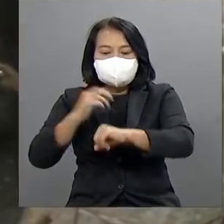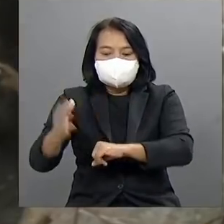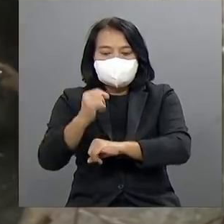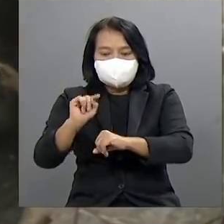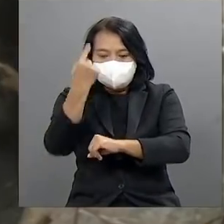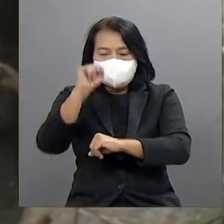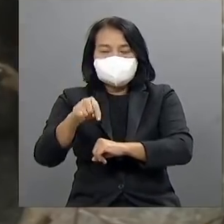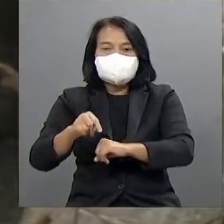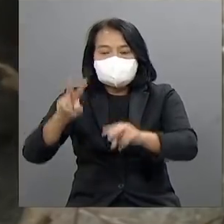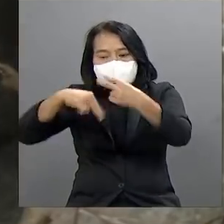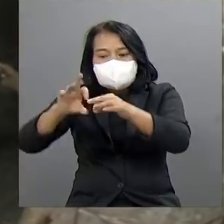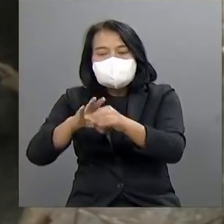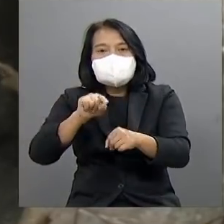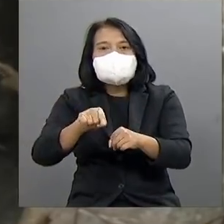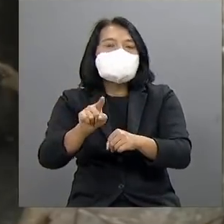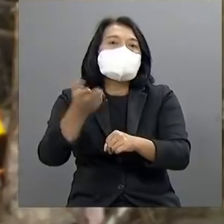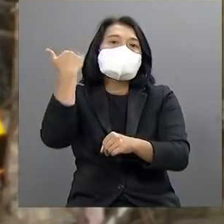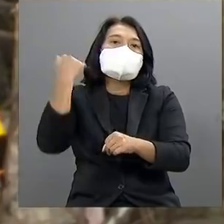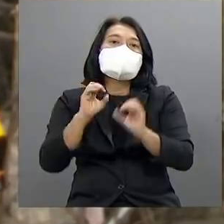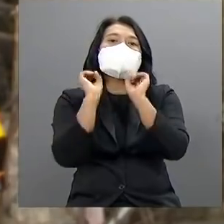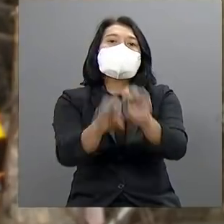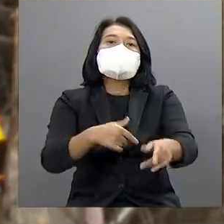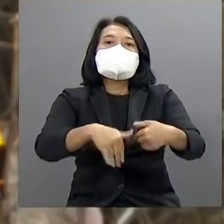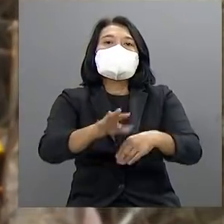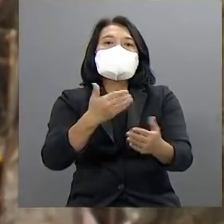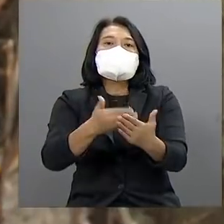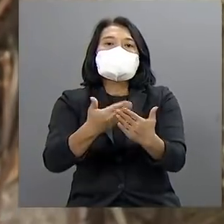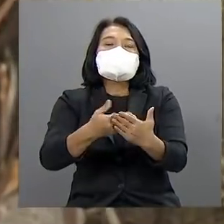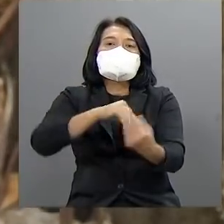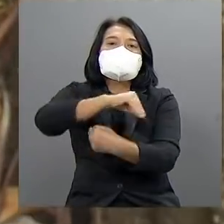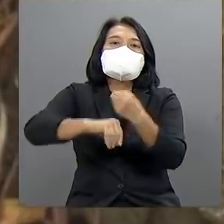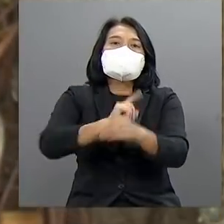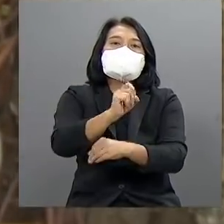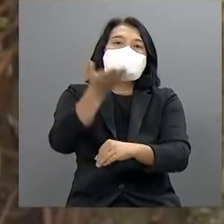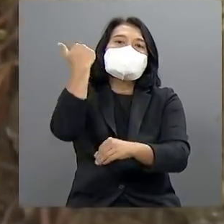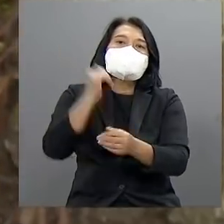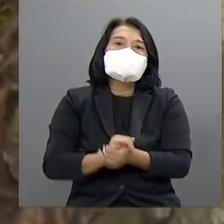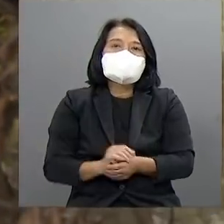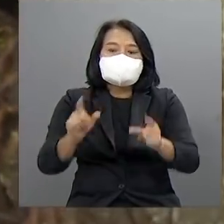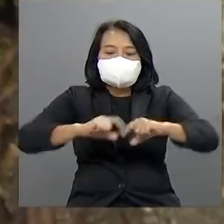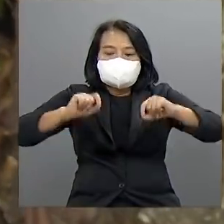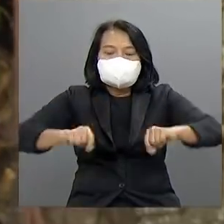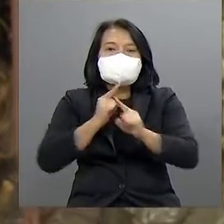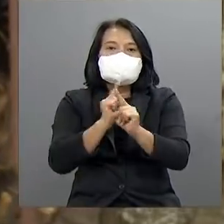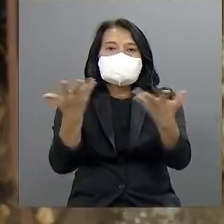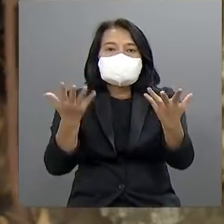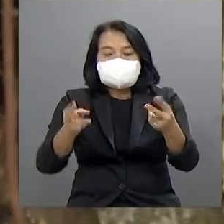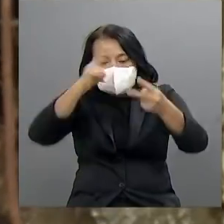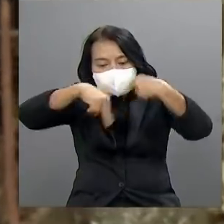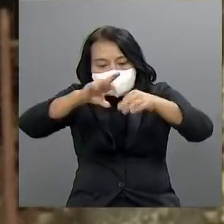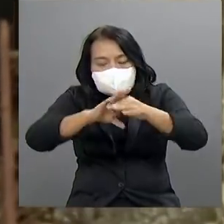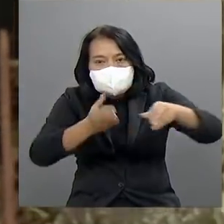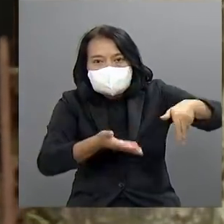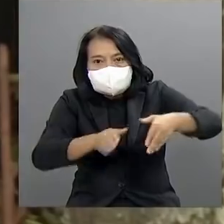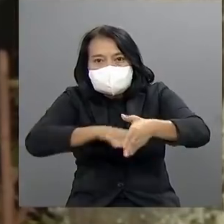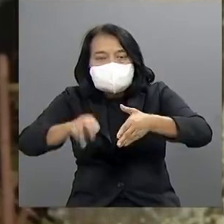ปัญหาสภาพคล่องค่ะส่วนการปรับเงินผู้รับเหมาที่ไม่ทำตามสัญญานะคะก็ต้องมีการตรวจสอบกับทางสำนักระบายน้ำกรุงเทพมหานครนะค